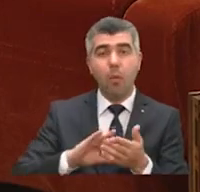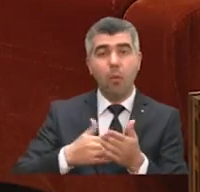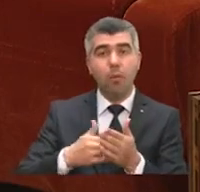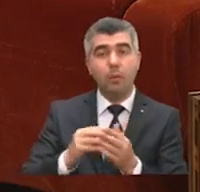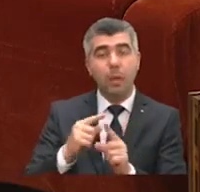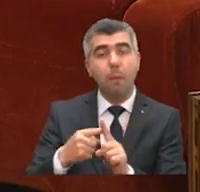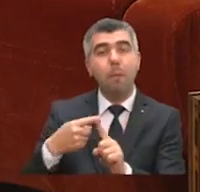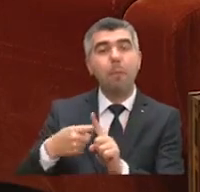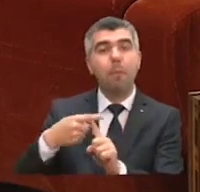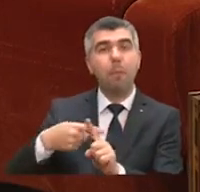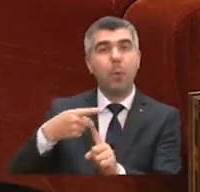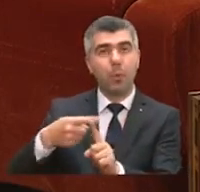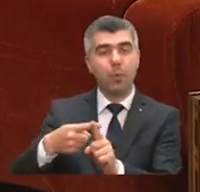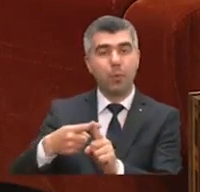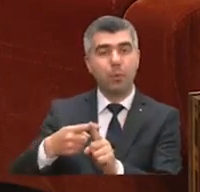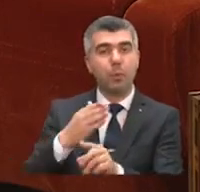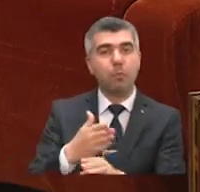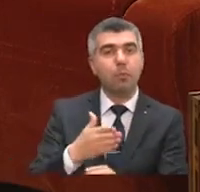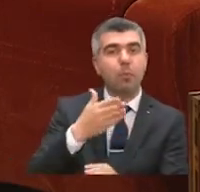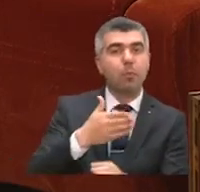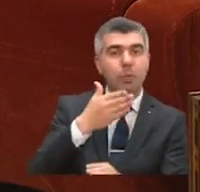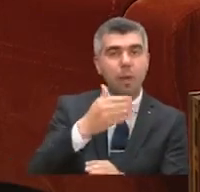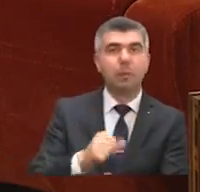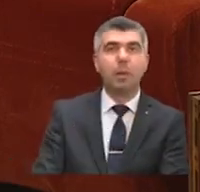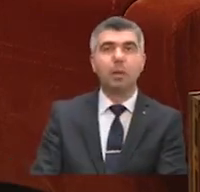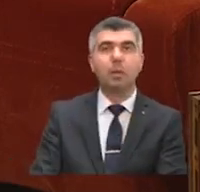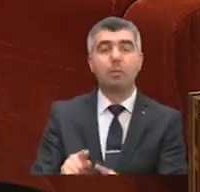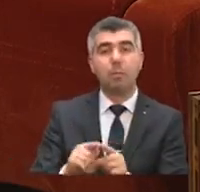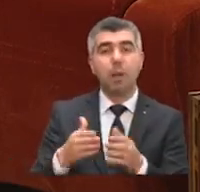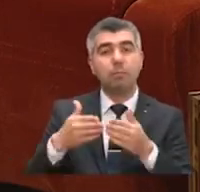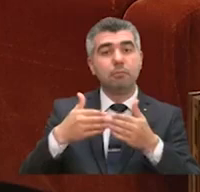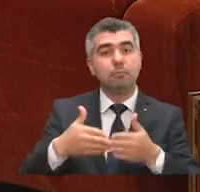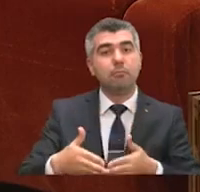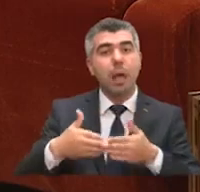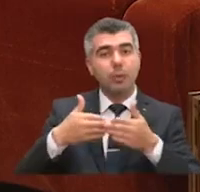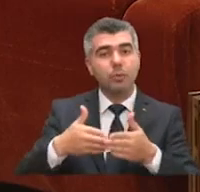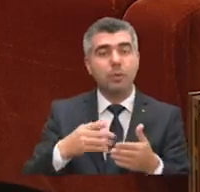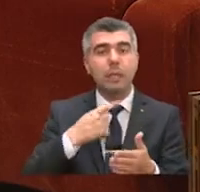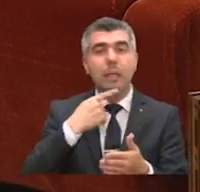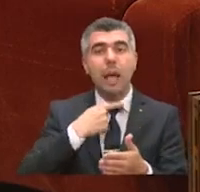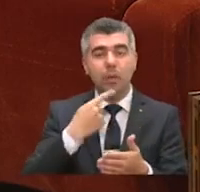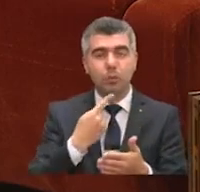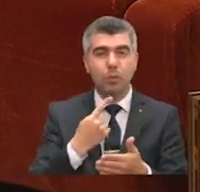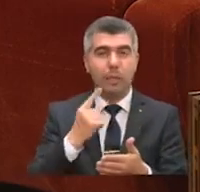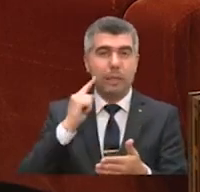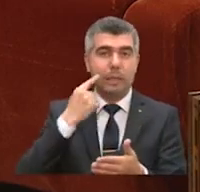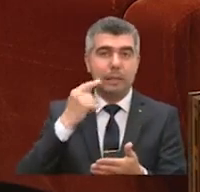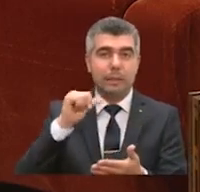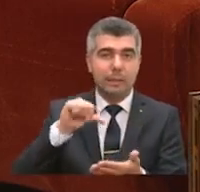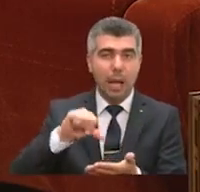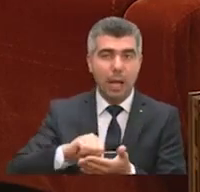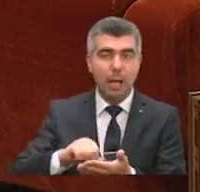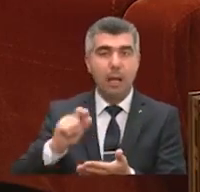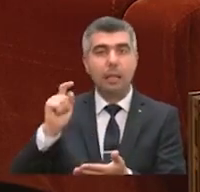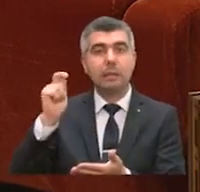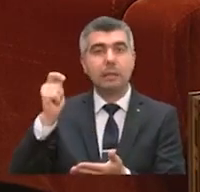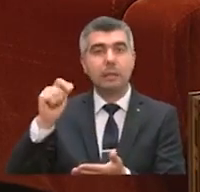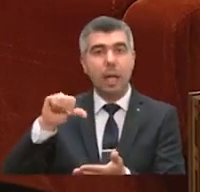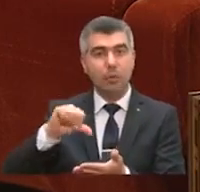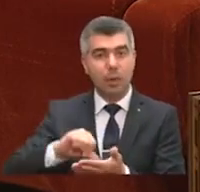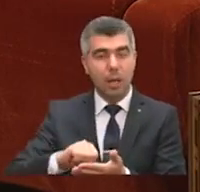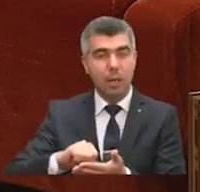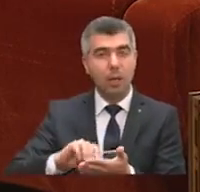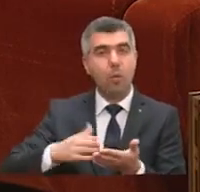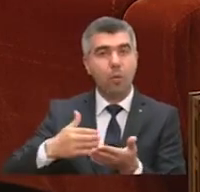في المستقبل. فكنبنيو موانئ جديدة بحال الناظور، بحال الداخلة، بحال طنجة، وبالتالي الحركية ديال الناس